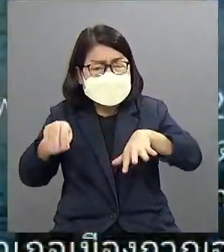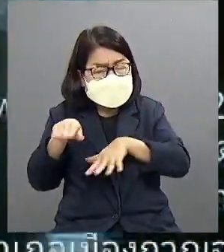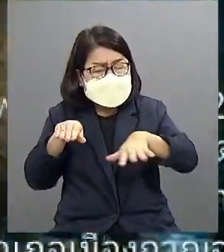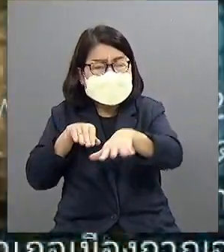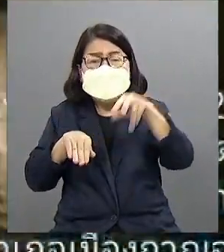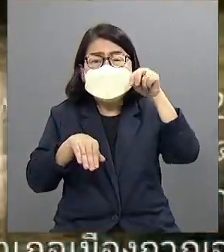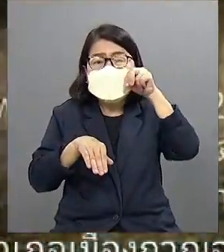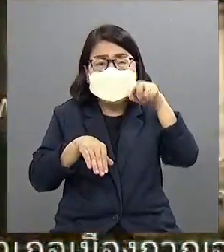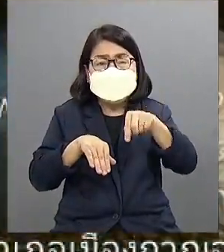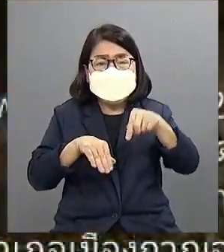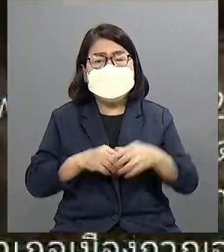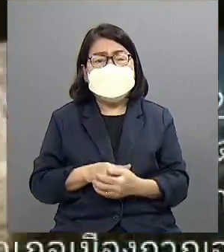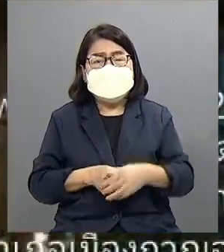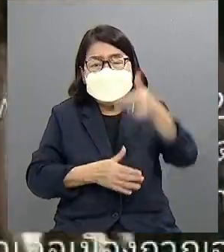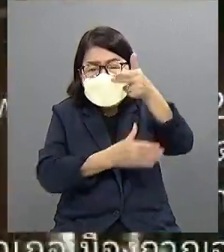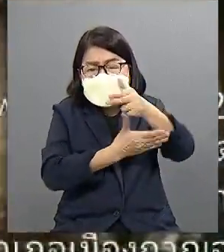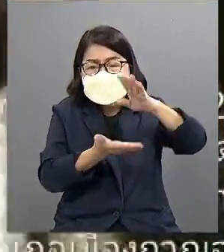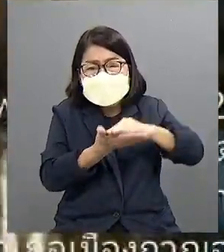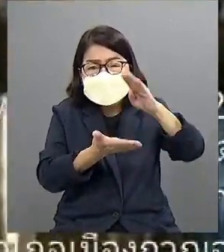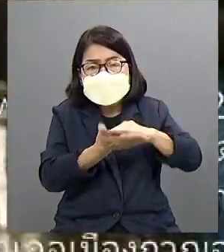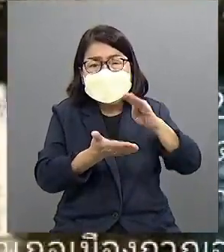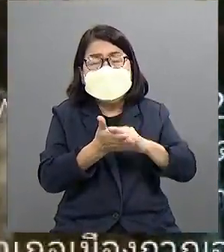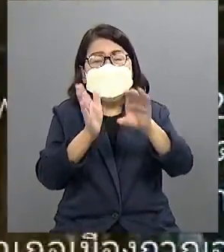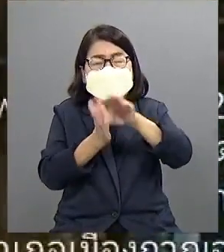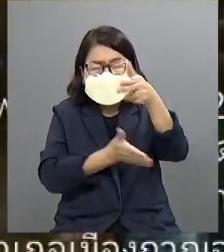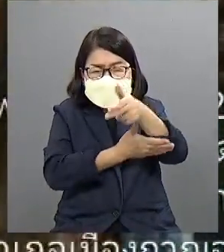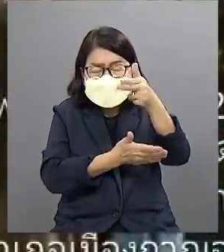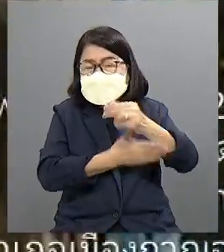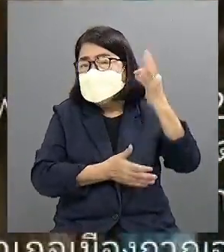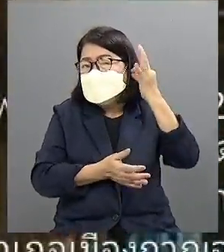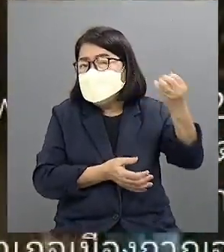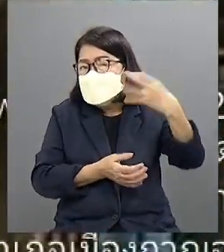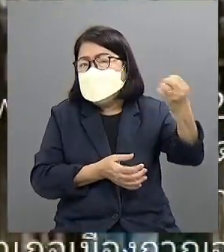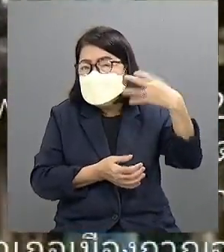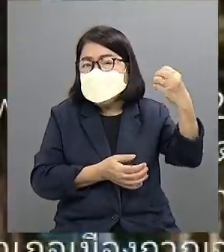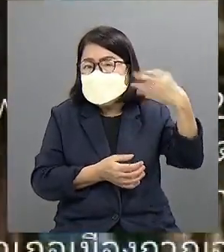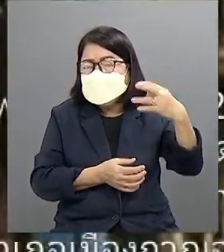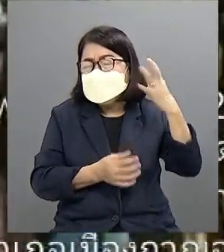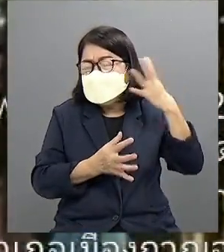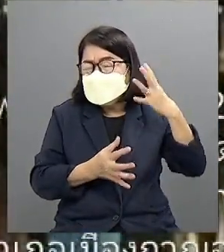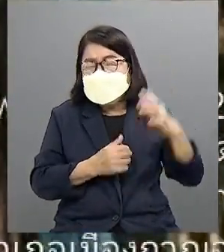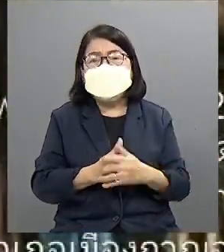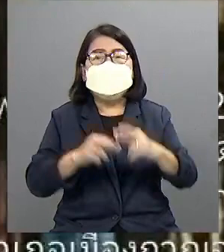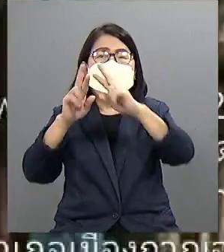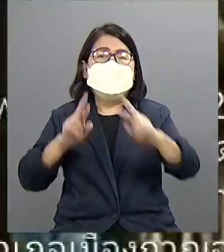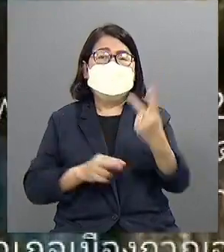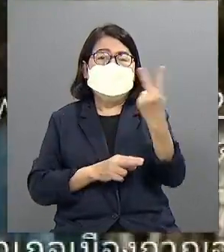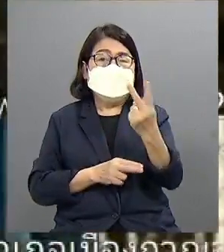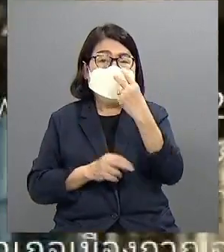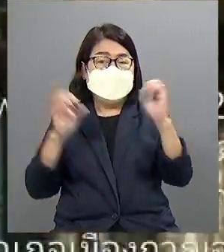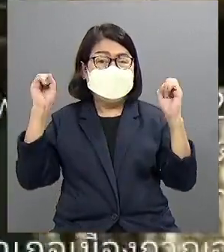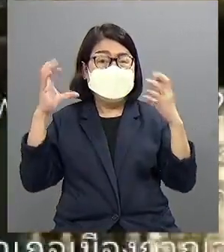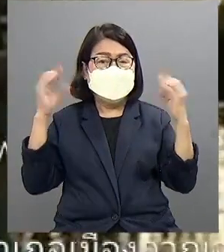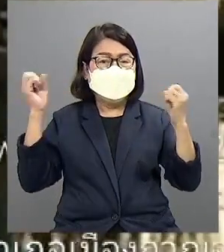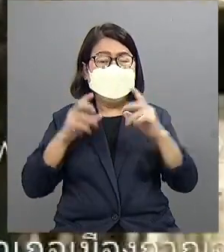ควเนี่ยแหละค่ะบันทึกภาพบันทึกเสียงจากสถานบันเทิง2ร้านที่เปิดอยู่ในบริเวณที่ดินของ